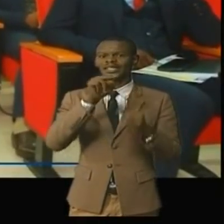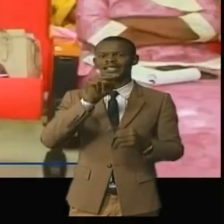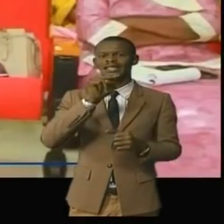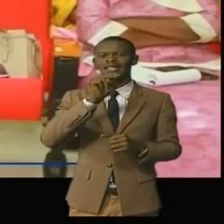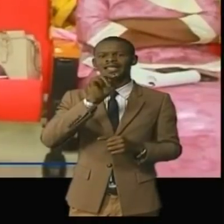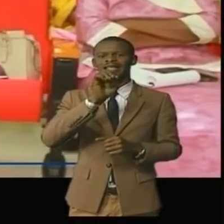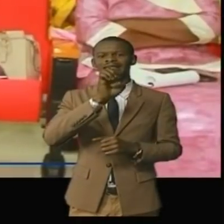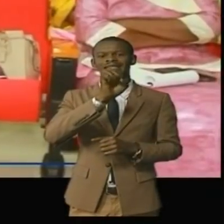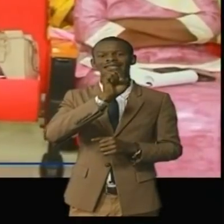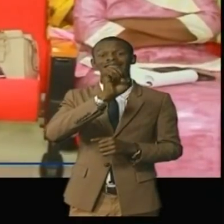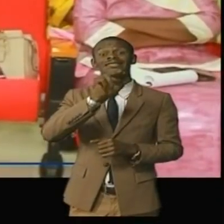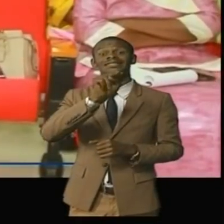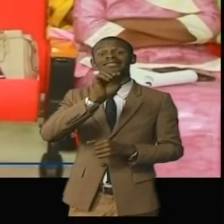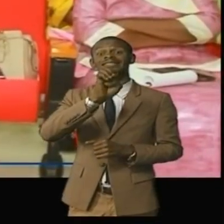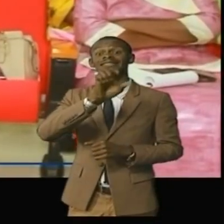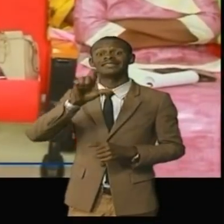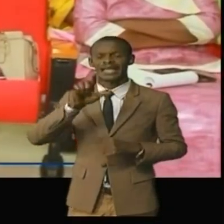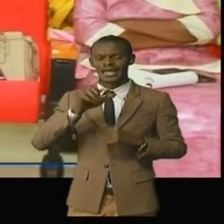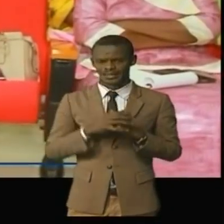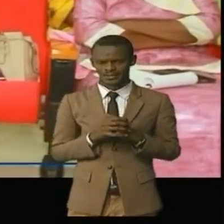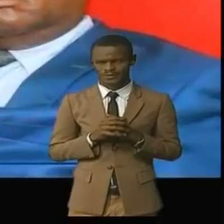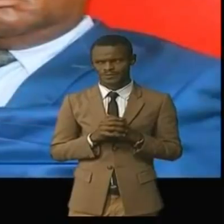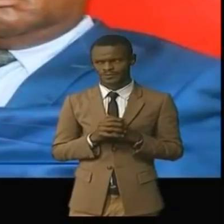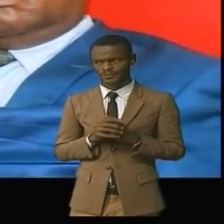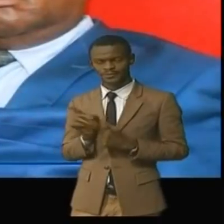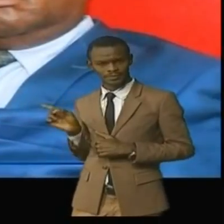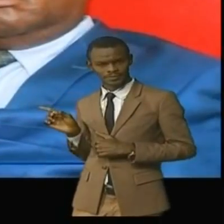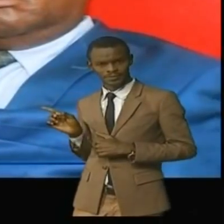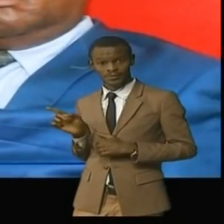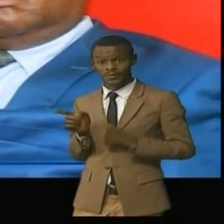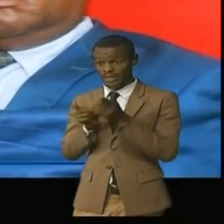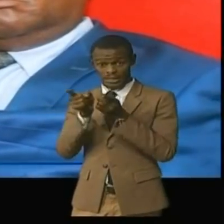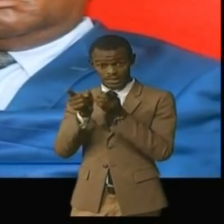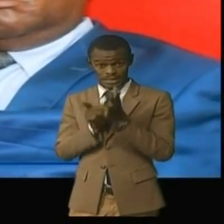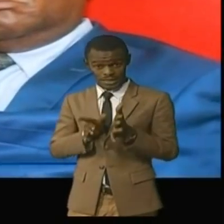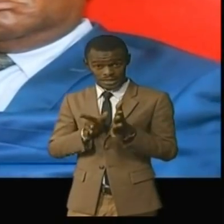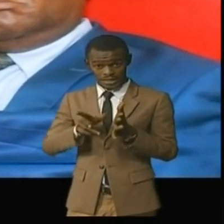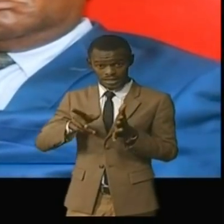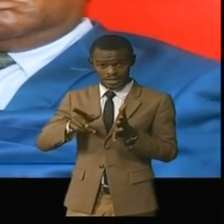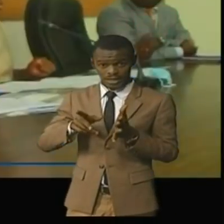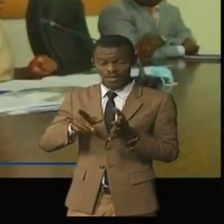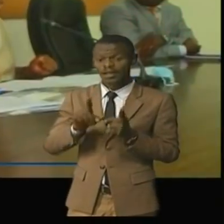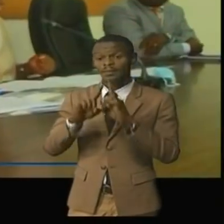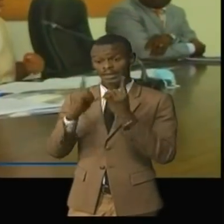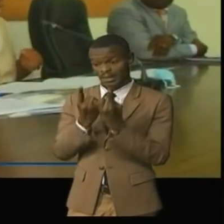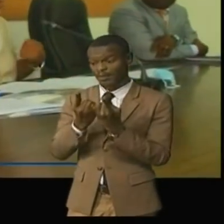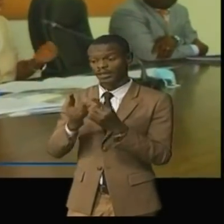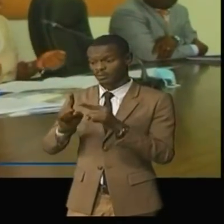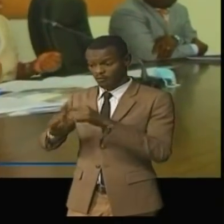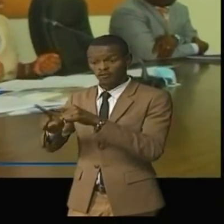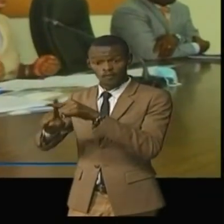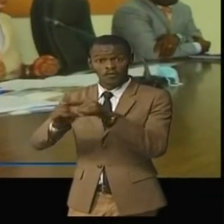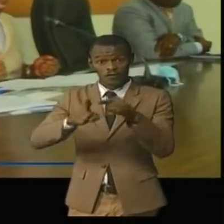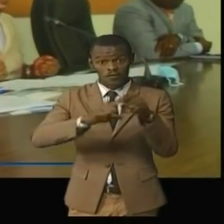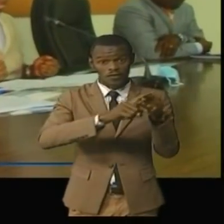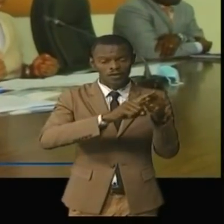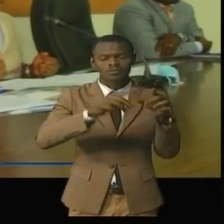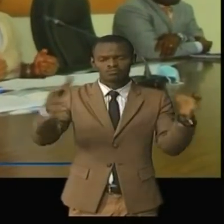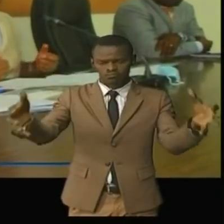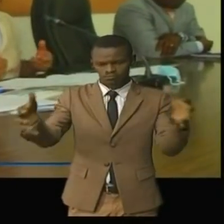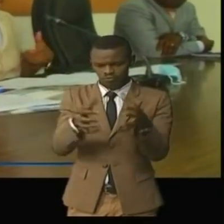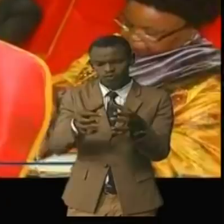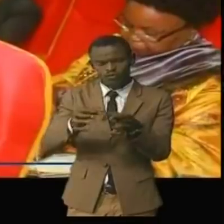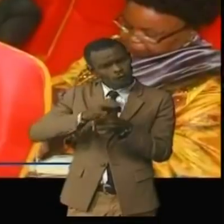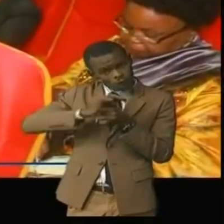les directeurs de la Société nationale d'électricité SNEL-SA étaient à l'école du savoir, question de se mettre à jour. La session a